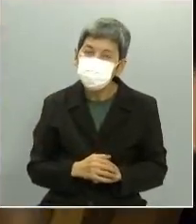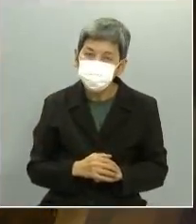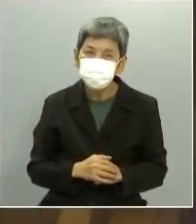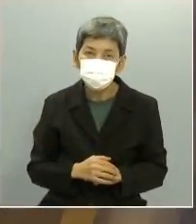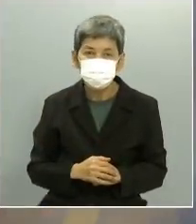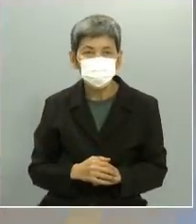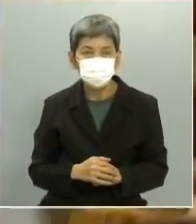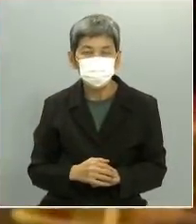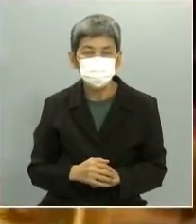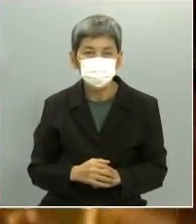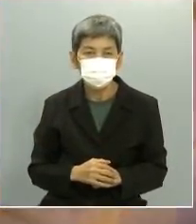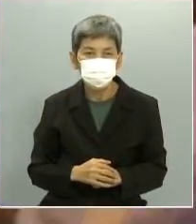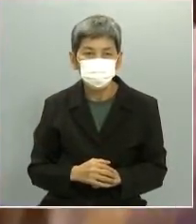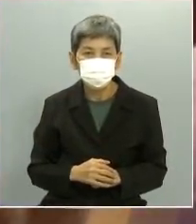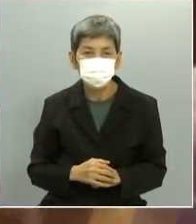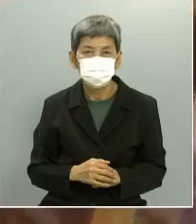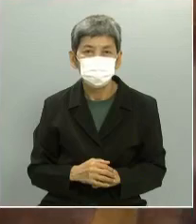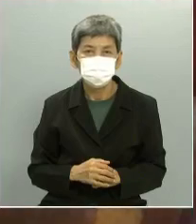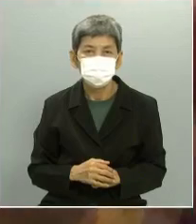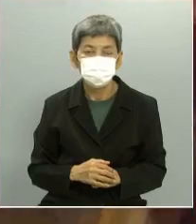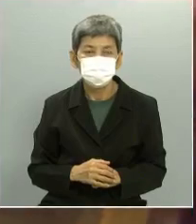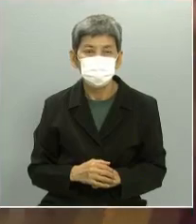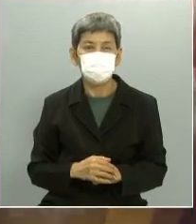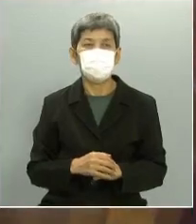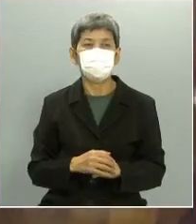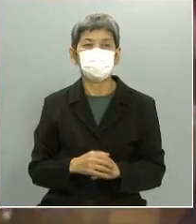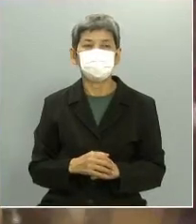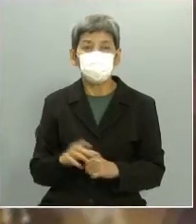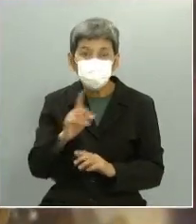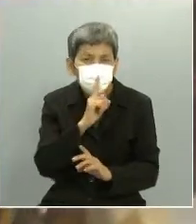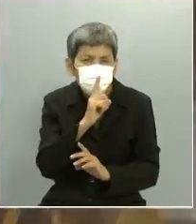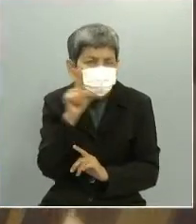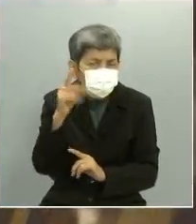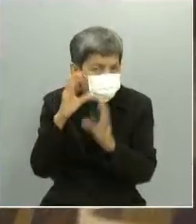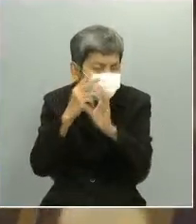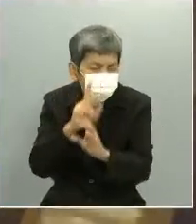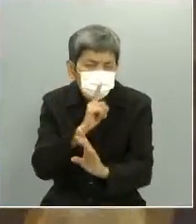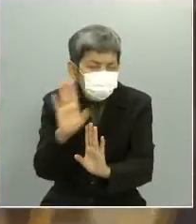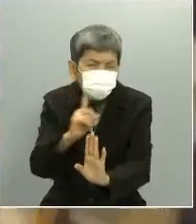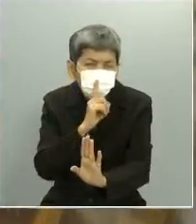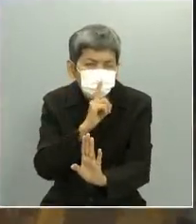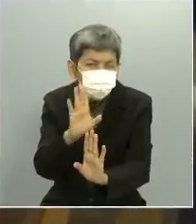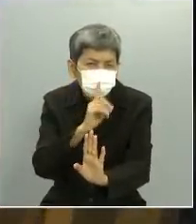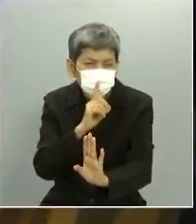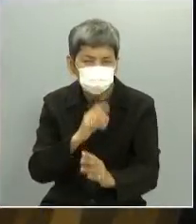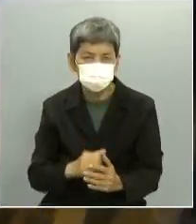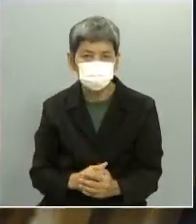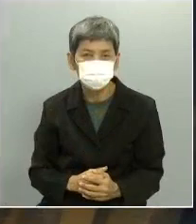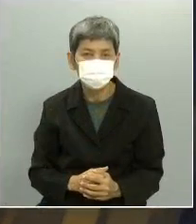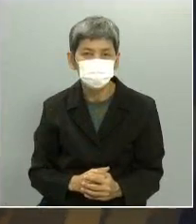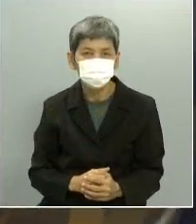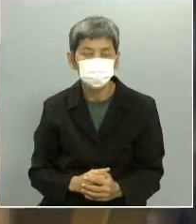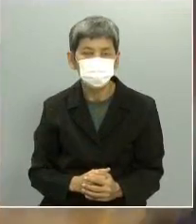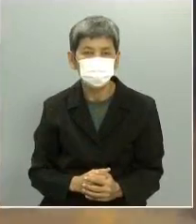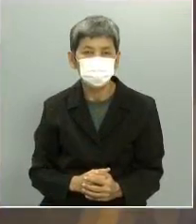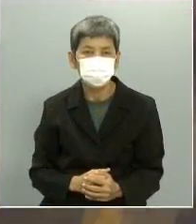อยู่เกรงใจคนดูหนัง เดี๋ยวจาน ต้อง ว ่า คนดูหนังก็อยู่อย่าเป็นดังขายอะไรเนี่ย ข